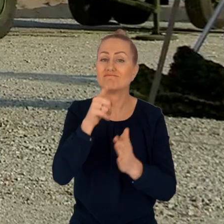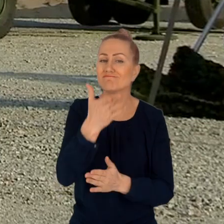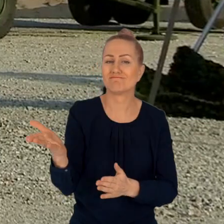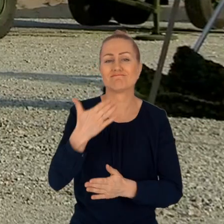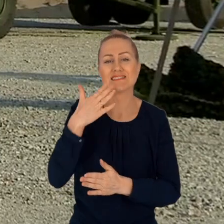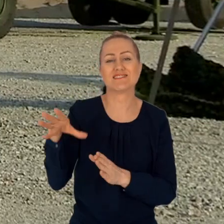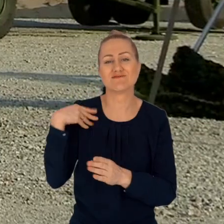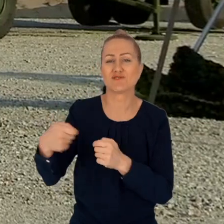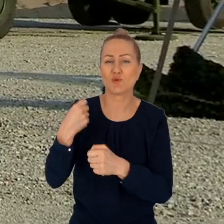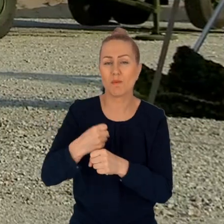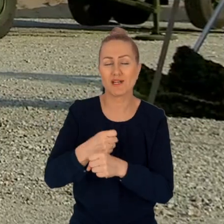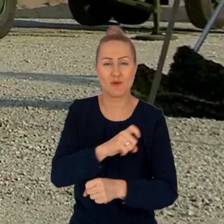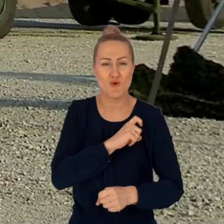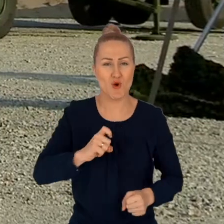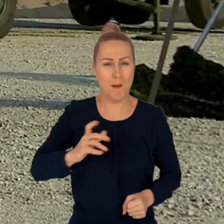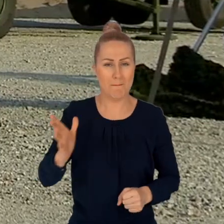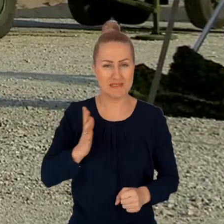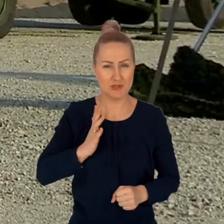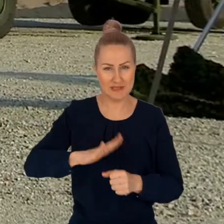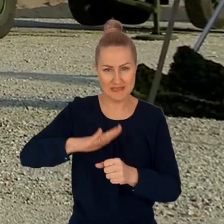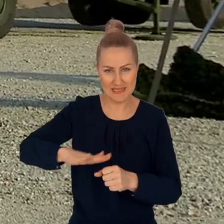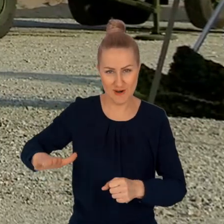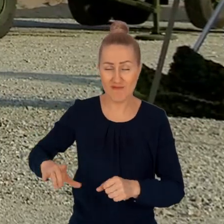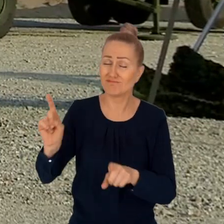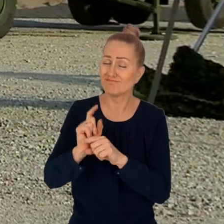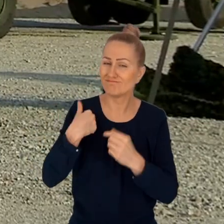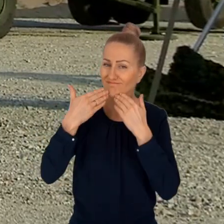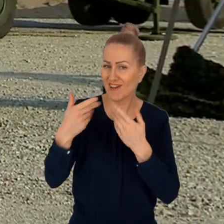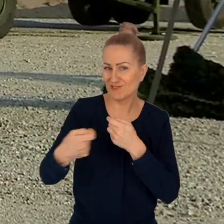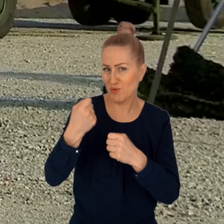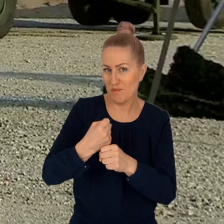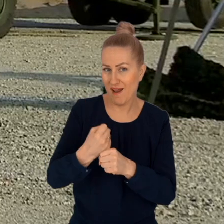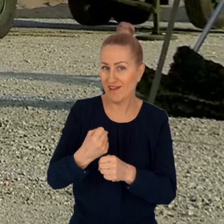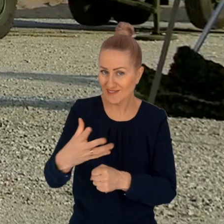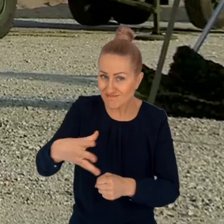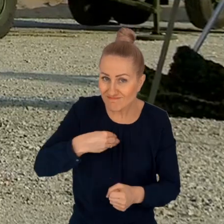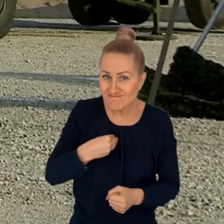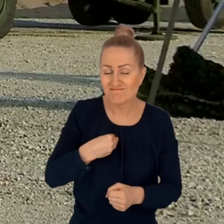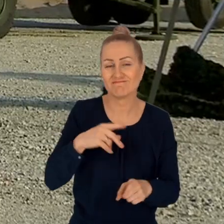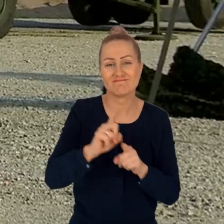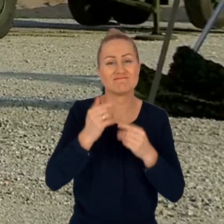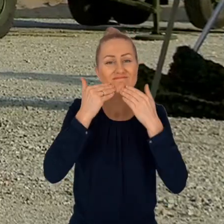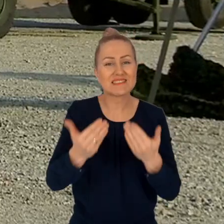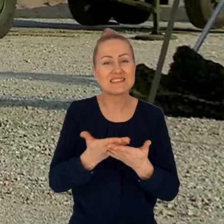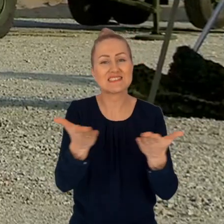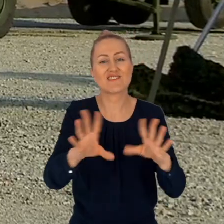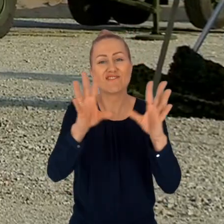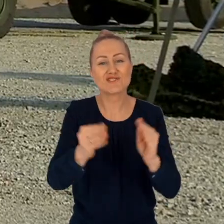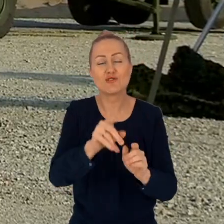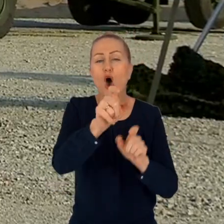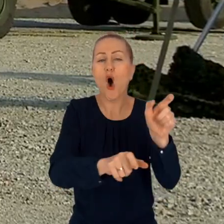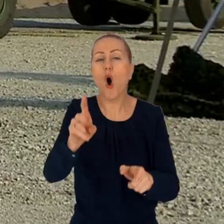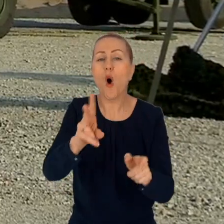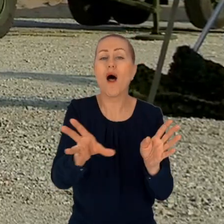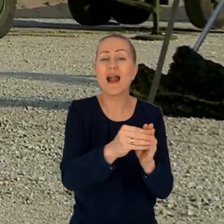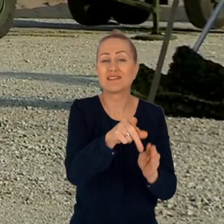Biurem Bezpieczeństwa Narodowego. Dziękuję za współpracę także ze mną. Dziękuję wszystkim współpracownikom pana